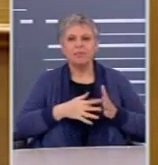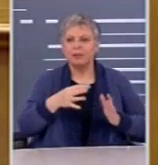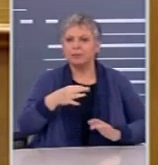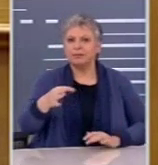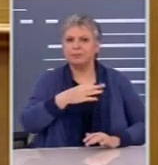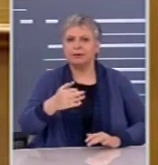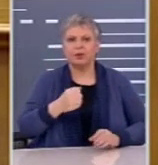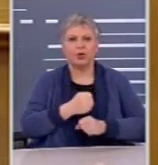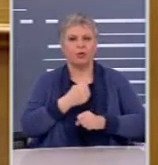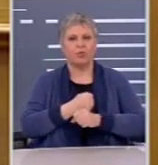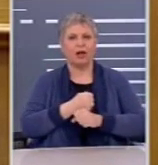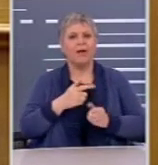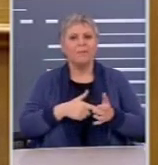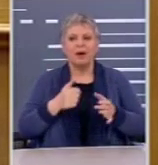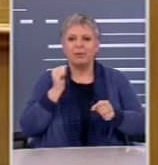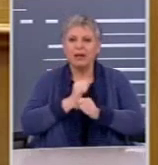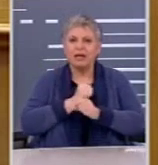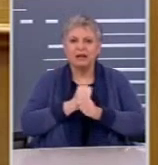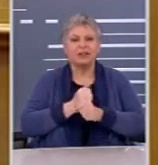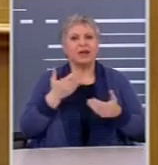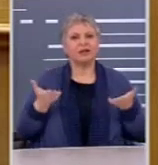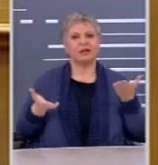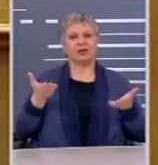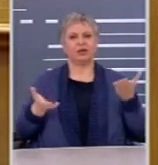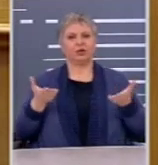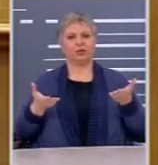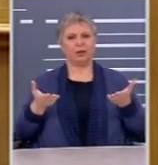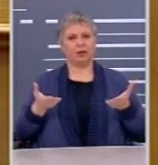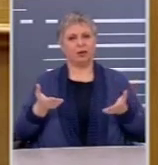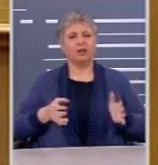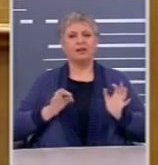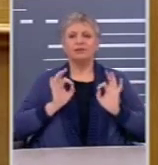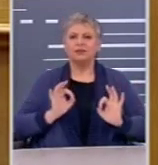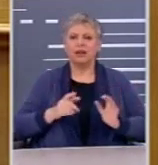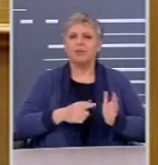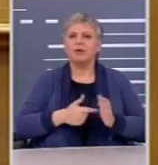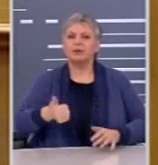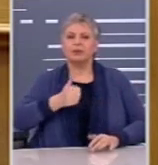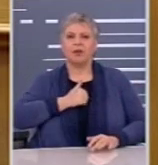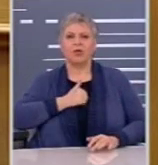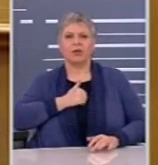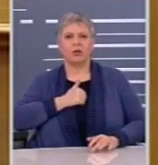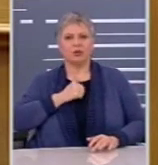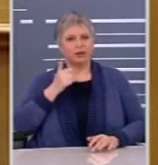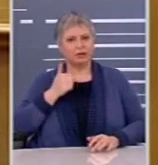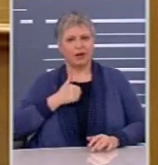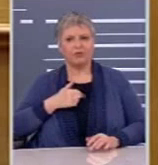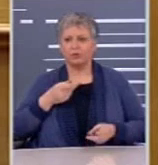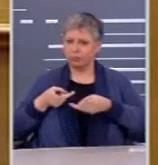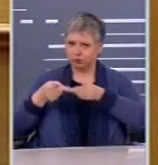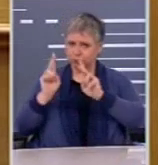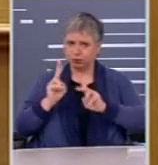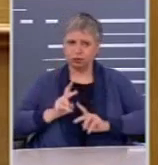εργασιακής κανονικότητας πηγάζει και από αυτή την αδύρυτη ανάγκη κανένας εργοδότης να μην μπορεί να απολύσει μια